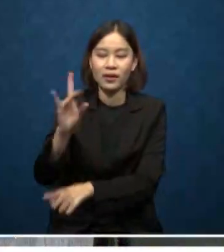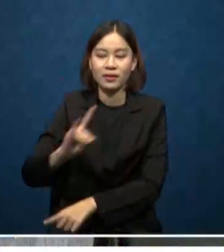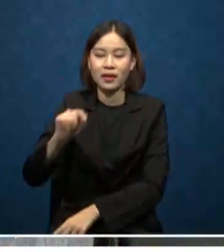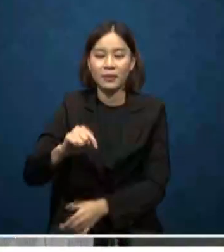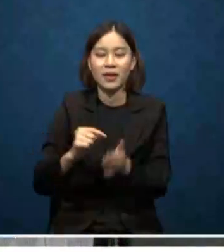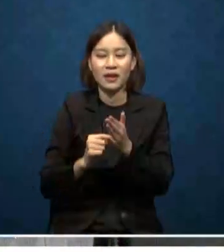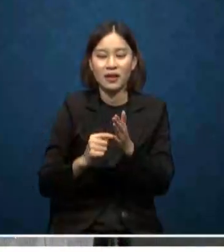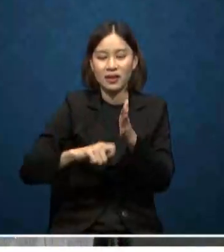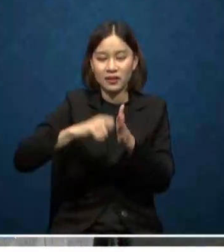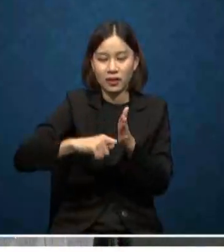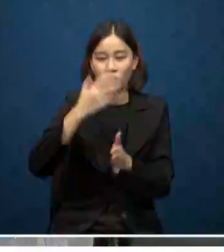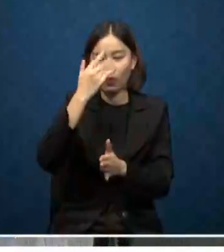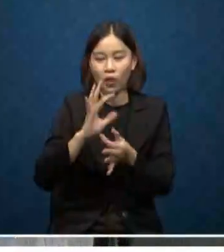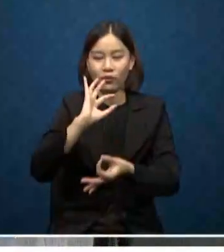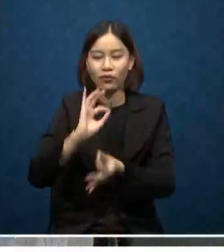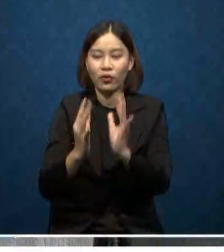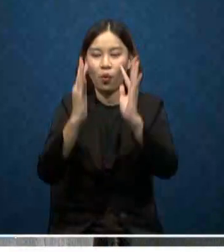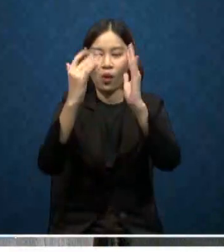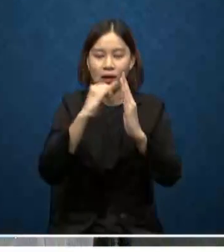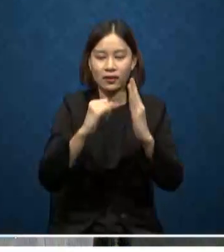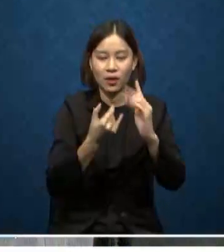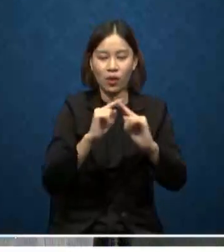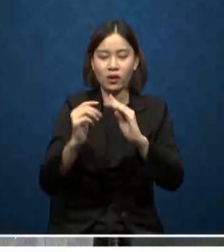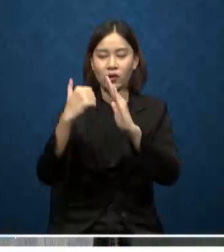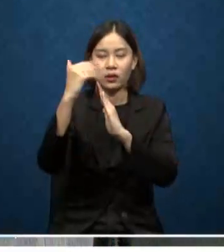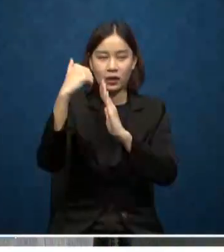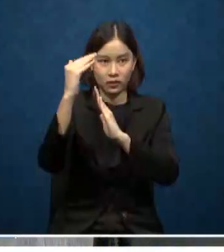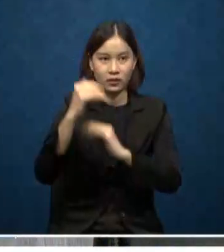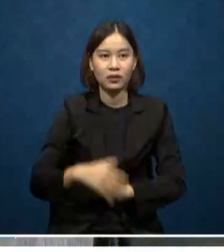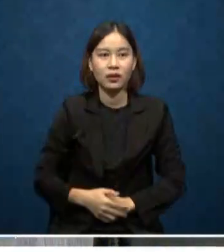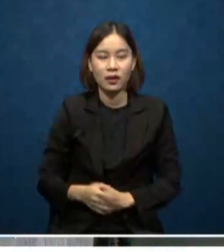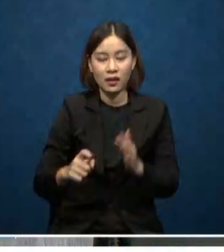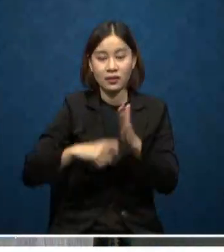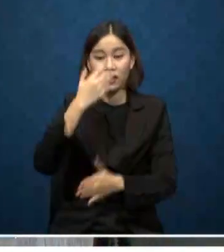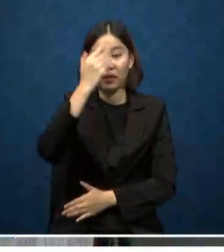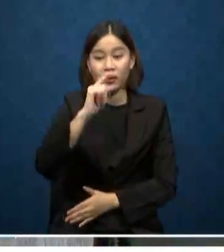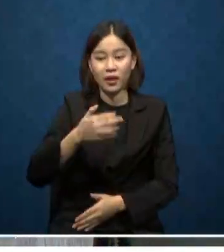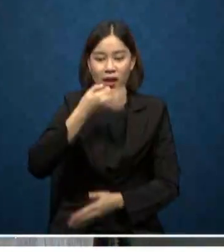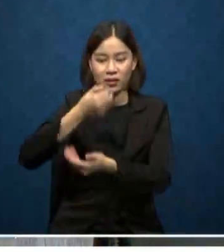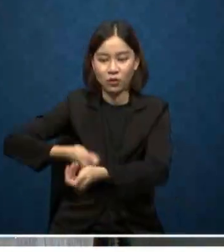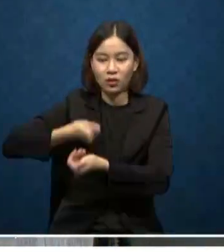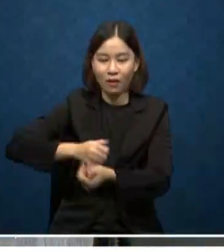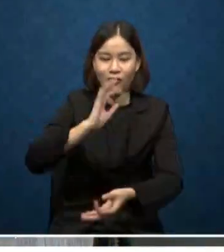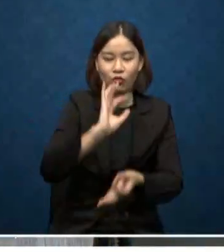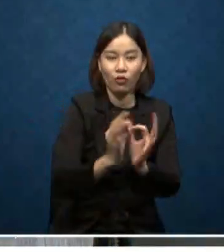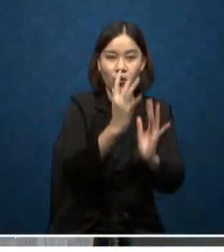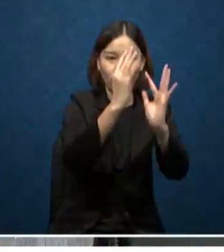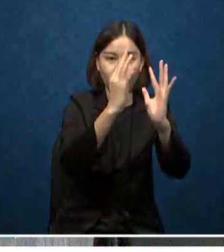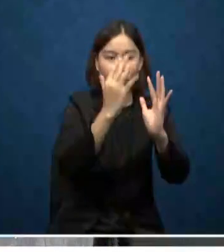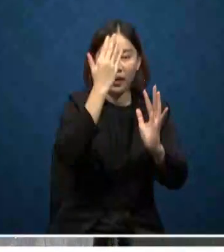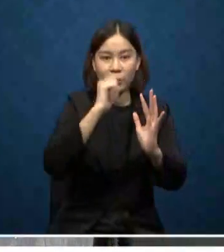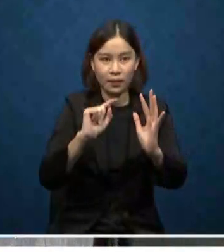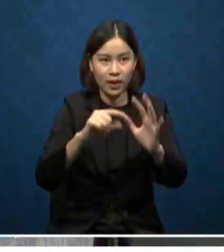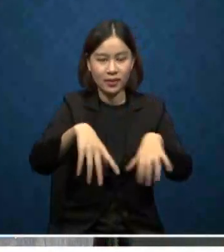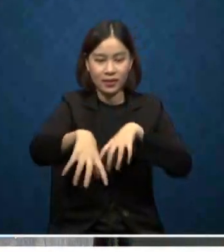เหตุของปัญหาไฟป่าที่เกิดขึ้นในหลายจังหวัดทางภาคเหนือสาเหตุเพราะเกษตรกรทำการเผาเพื่อช่วย